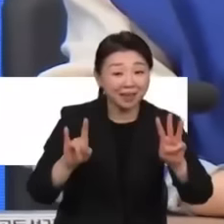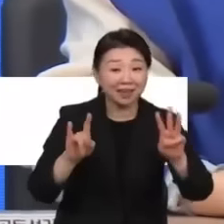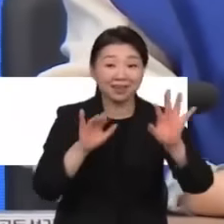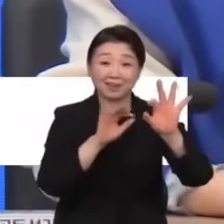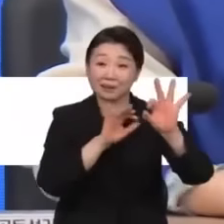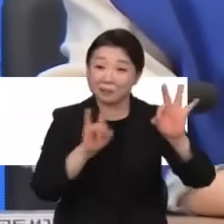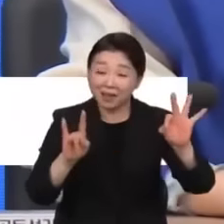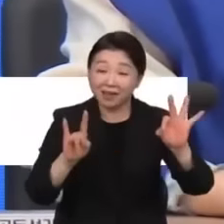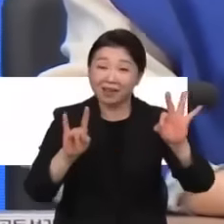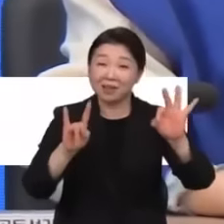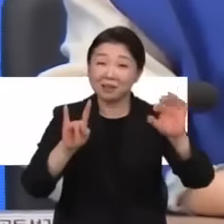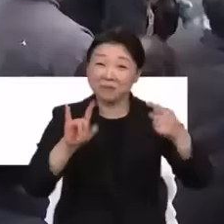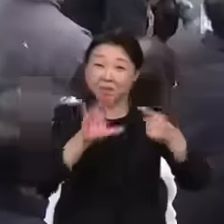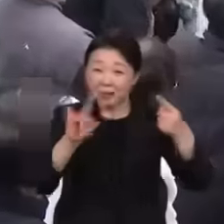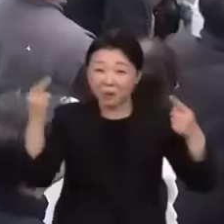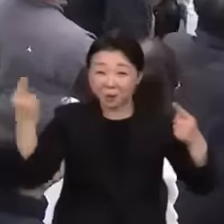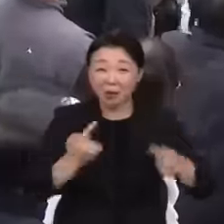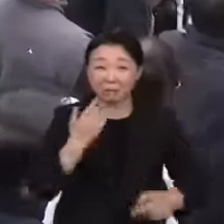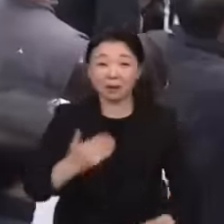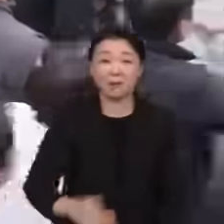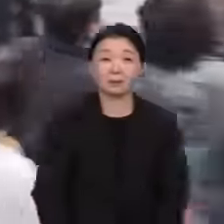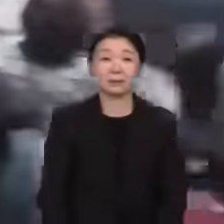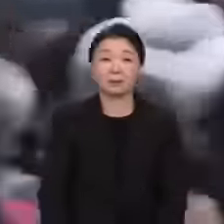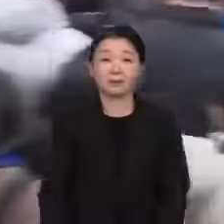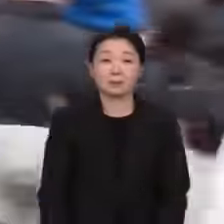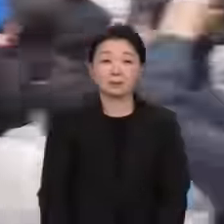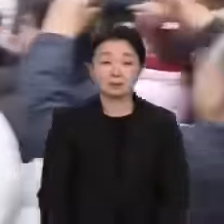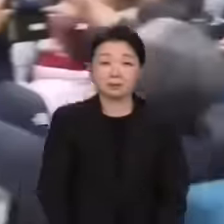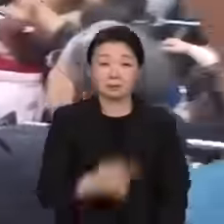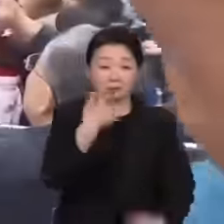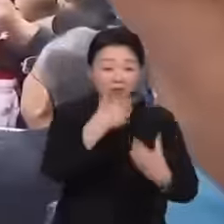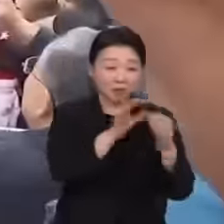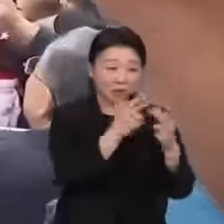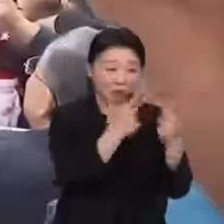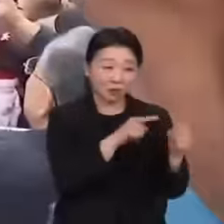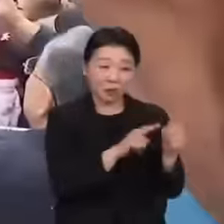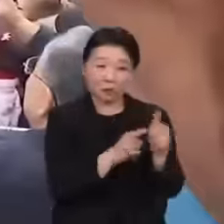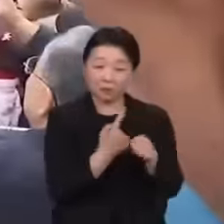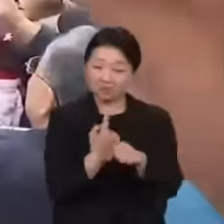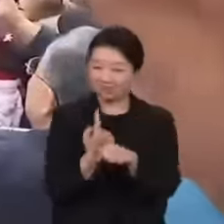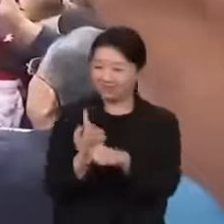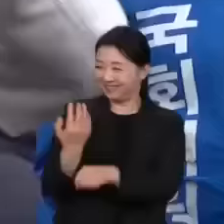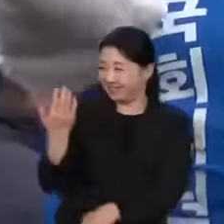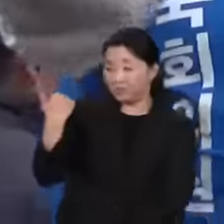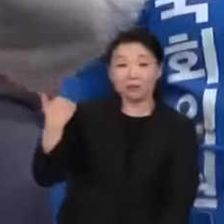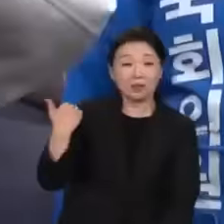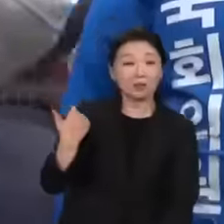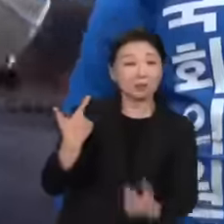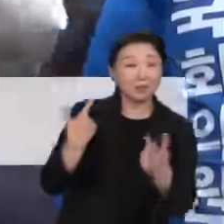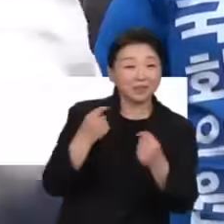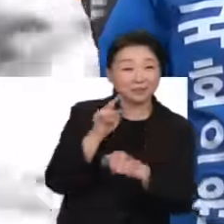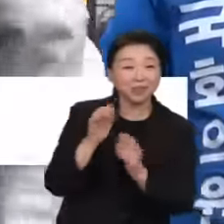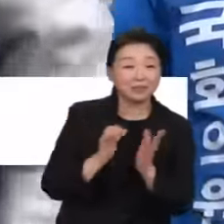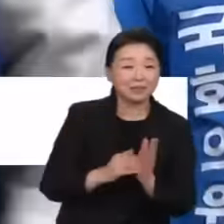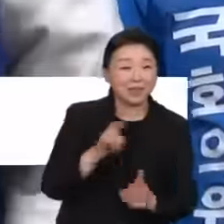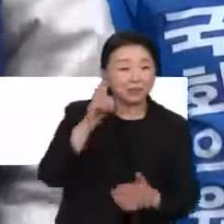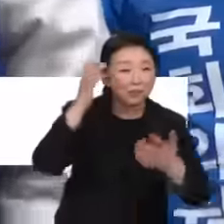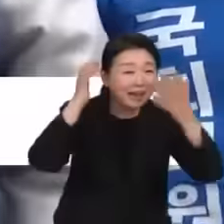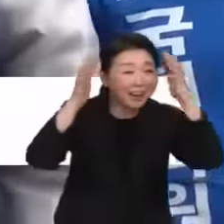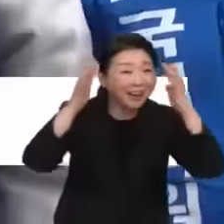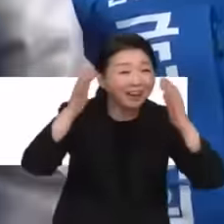10배, 100배가 될 것입니다. 이재명 민주당 대표는 전날도 같은 취지로 말했습니다. 조금 헷갈리고 있는 것